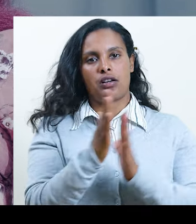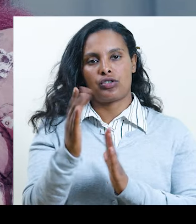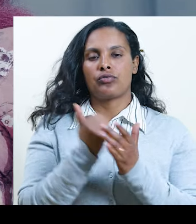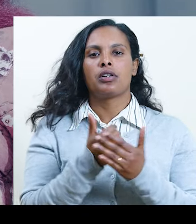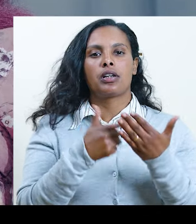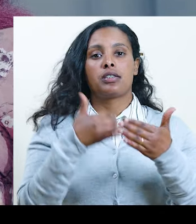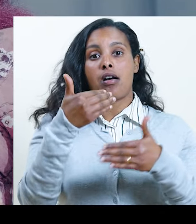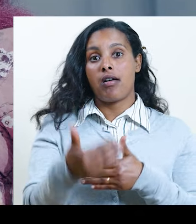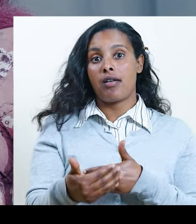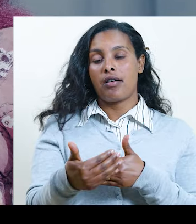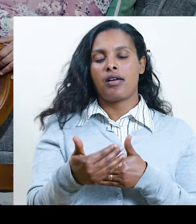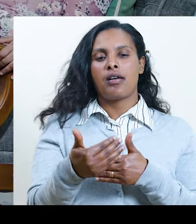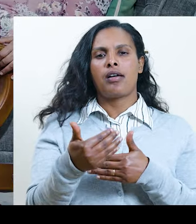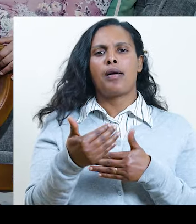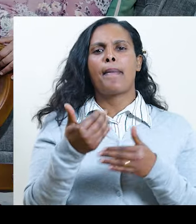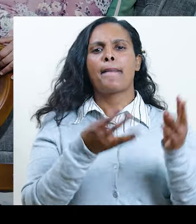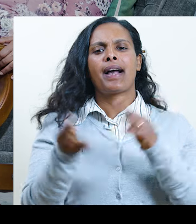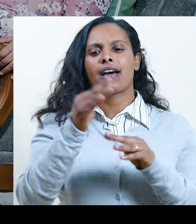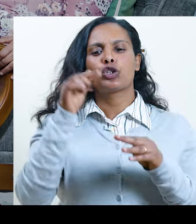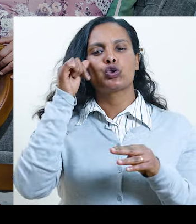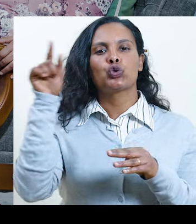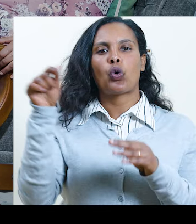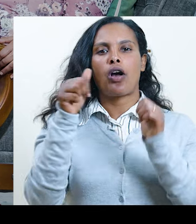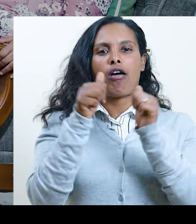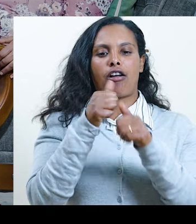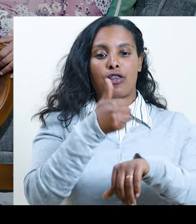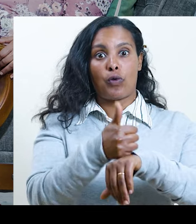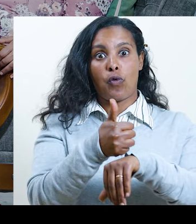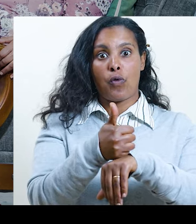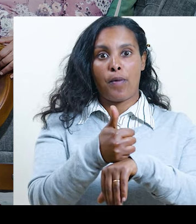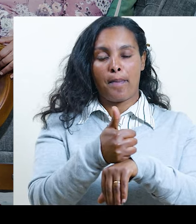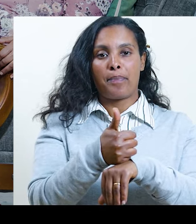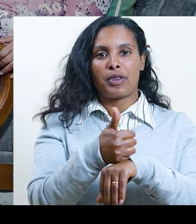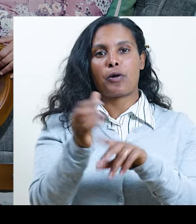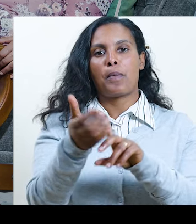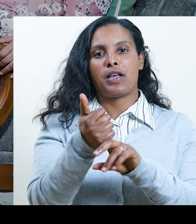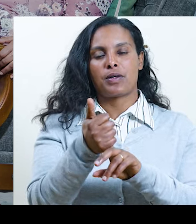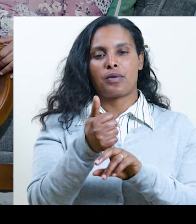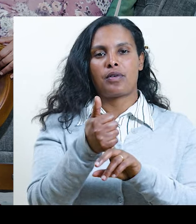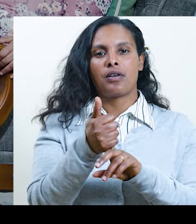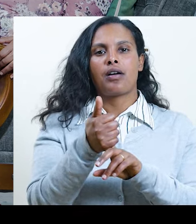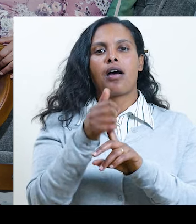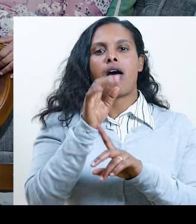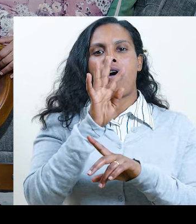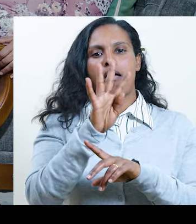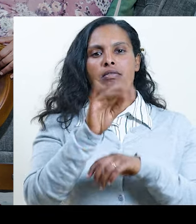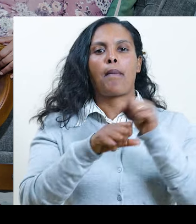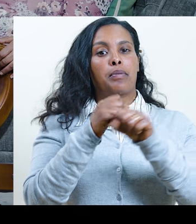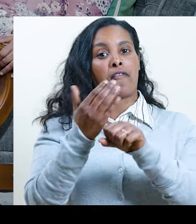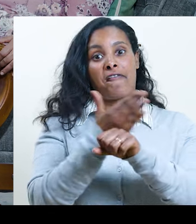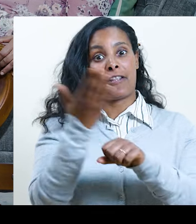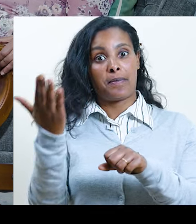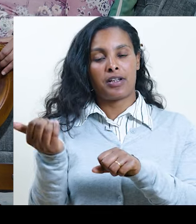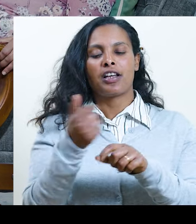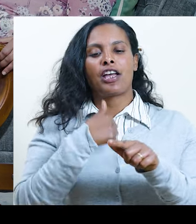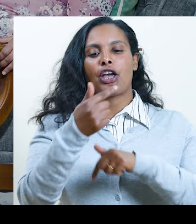የሚያዘጋጀው። ከዛ በመከራ እሷ ሩብሩብ ነው ቀጠሮ እንትን የሚባለው እና ከአራት ዓመት ከምናምን በፊት